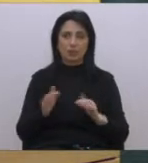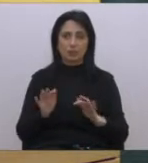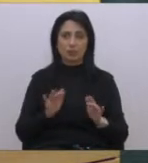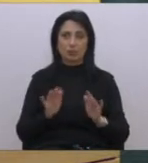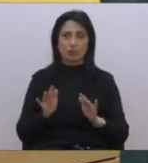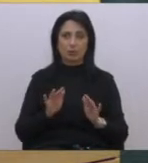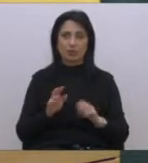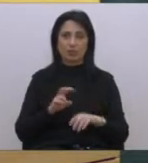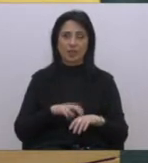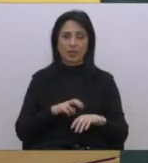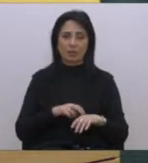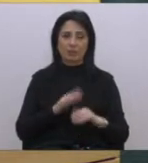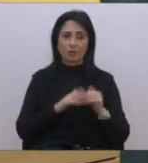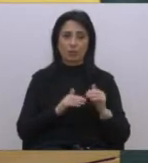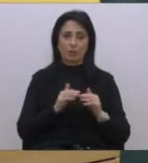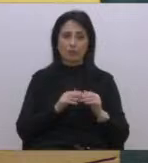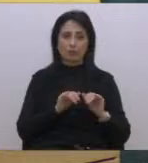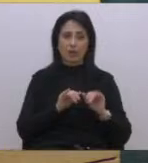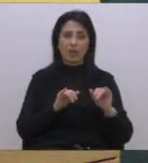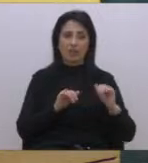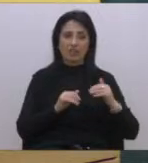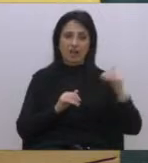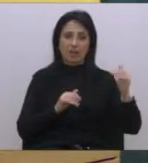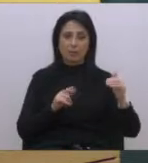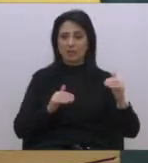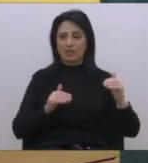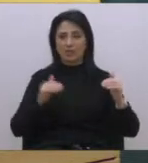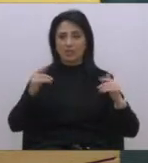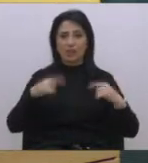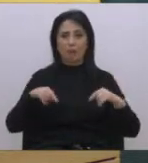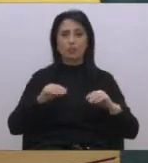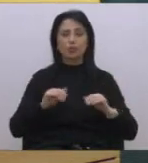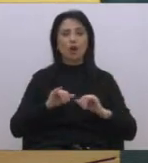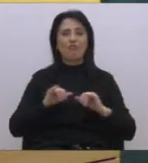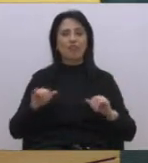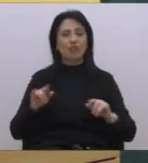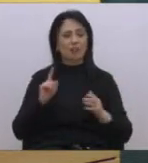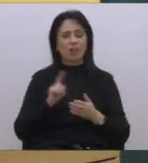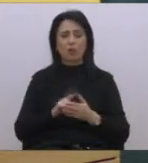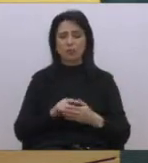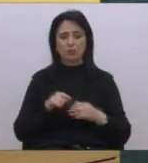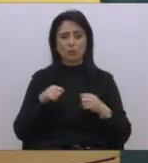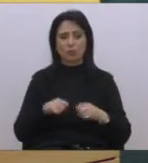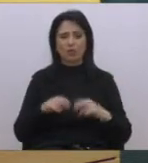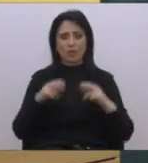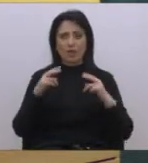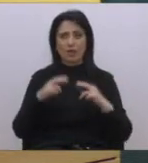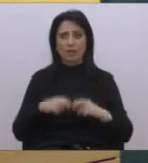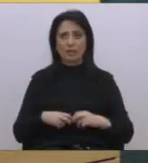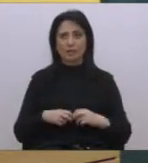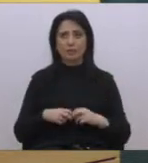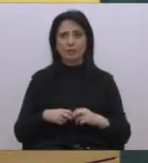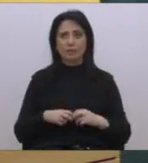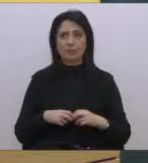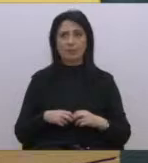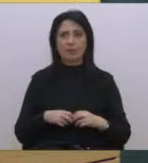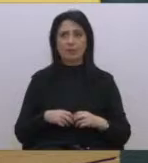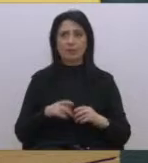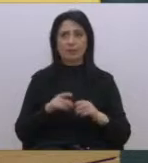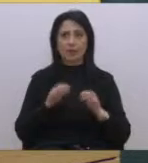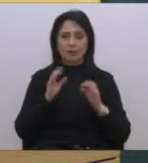მოქმედებს ექიმების პროფესიული განვითარების საბჭო. საბჭოს ექნება უფლებამოსილება განიხილოს